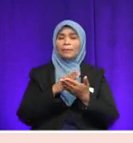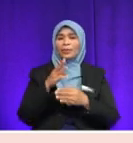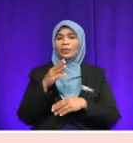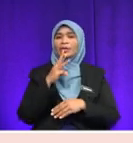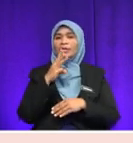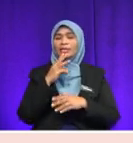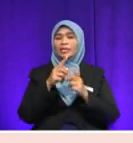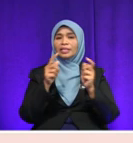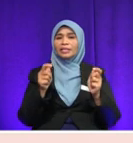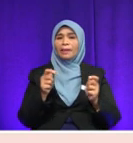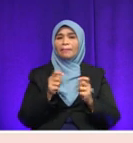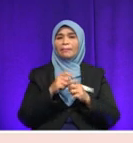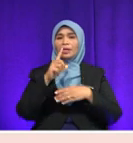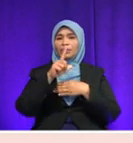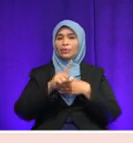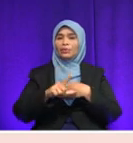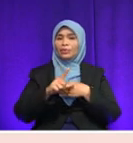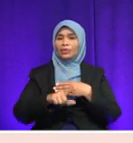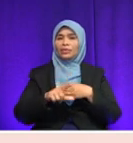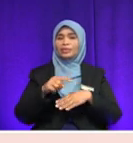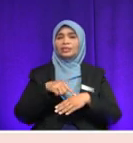luka di dagu betul